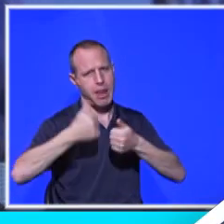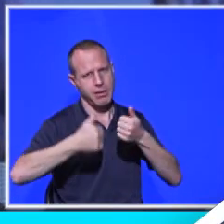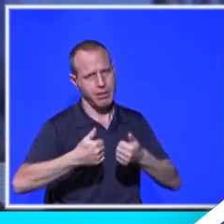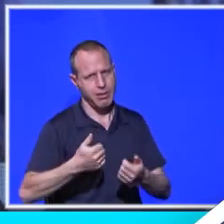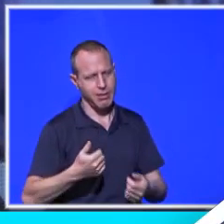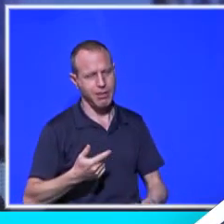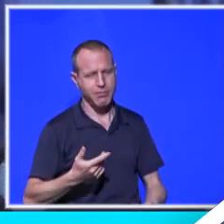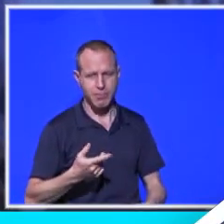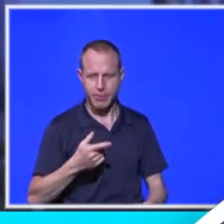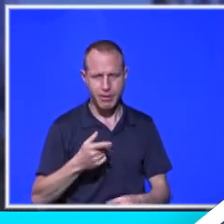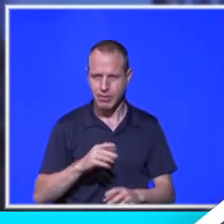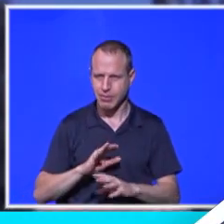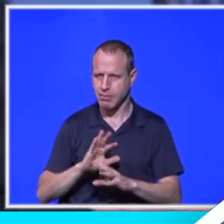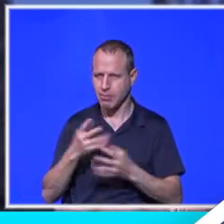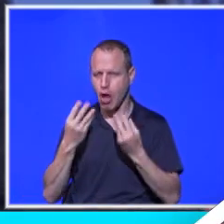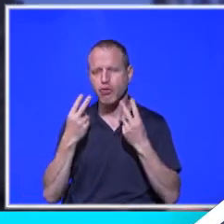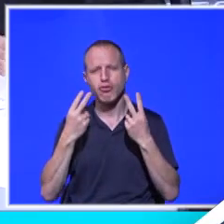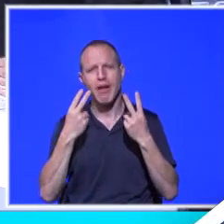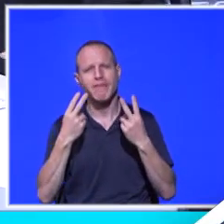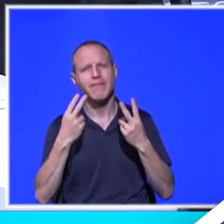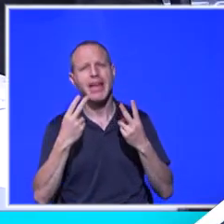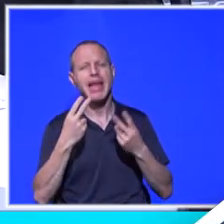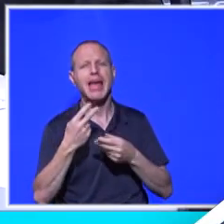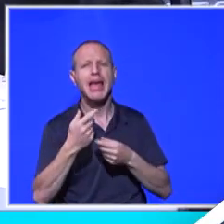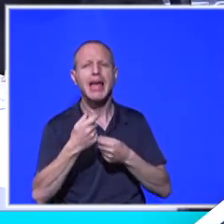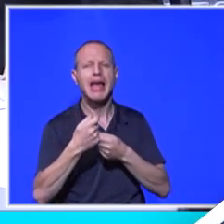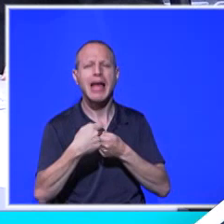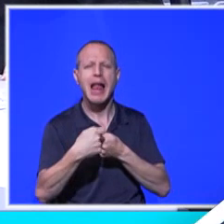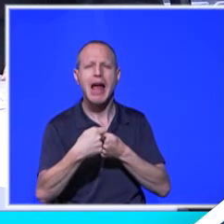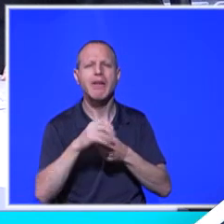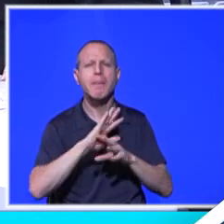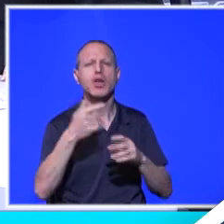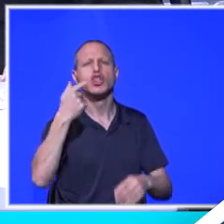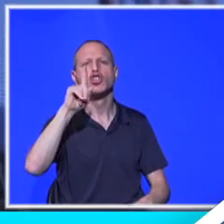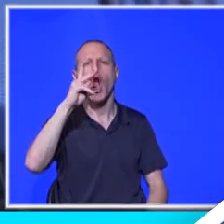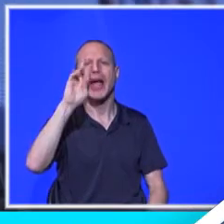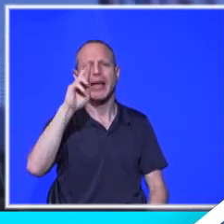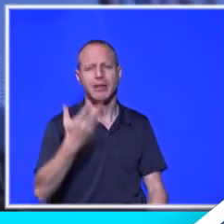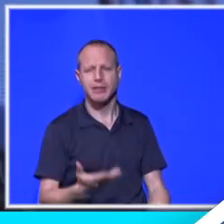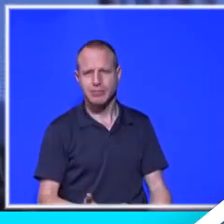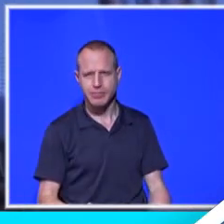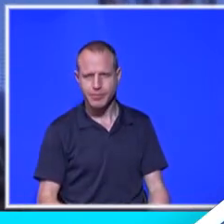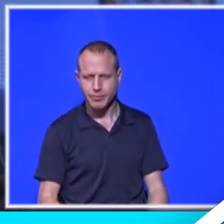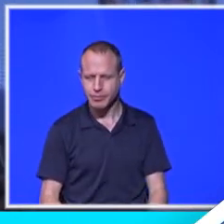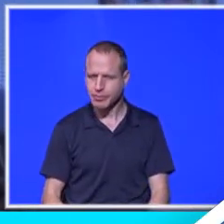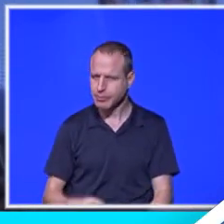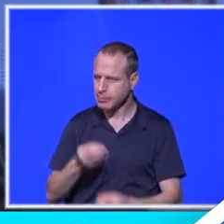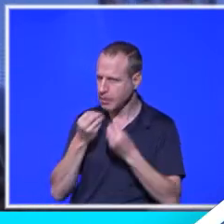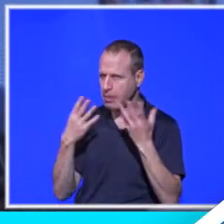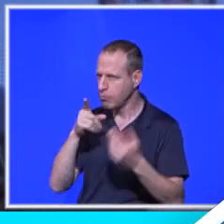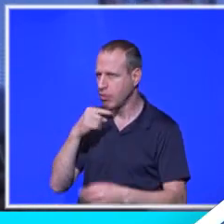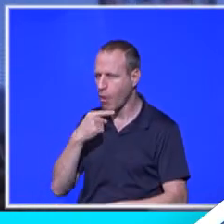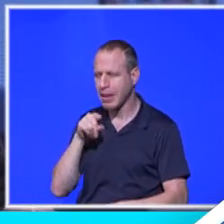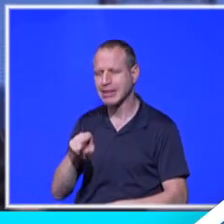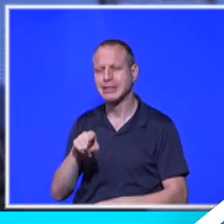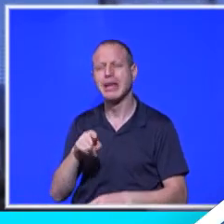אומר את זה, אתה יודע, זה מדהים שאתה אומר את זה. מה שווה בטמן בלי הג'וקר, תגידי לי. אז אתה מבין למה אני... כאילו, זה מדהים שאתה אומר את זה,